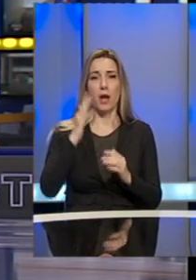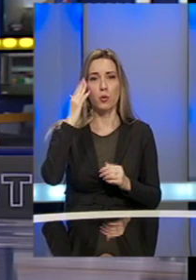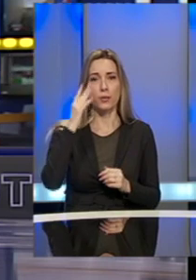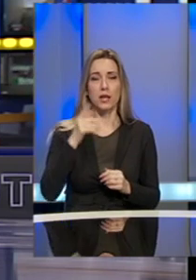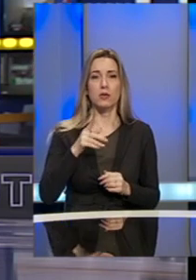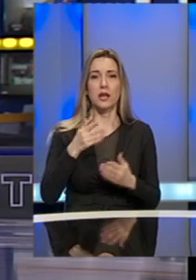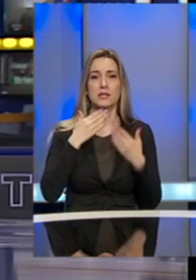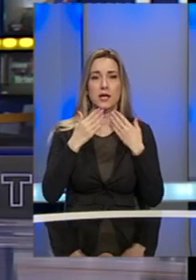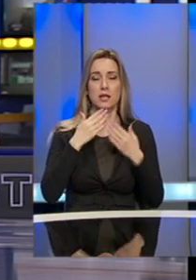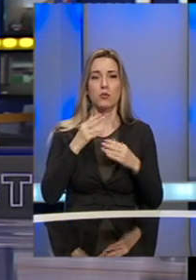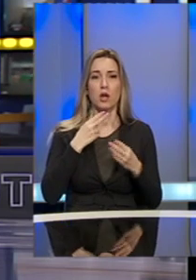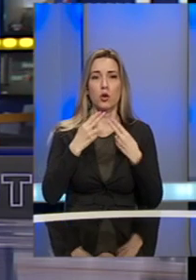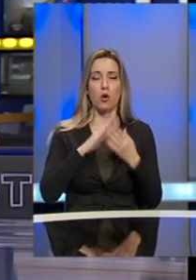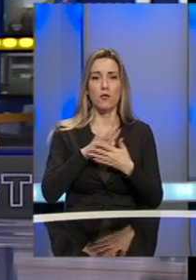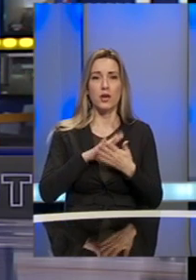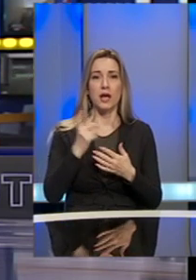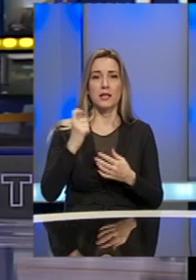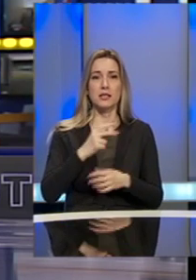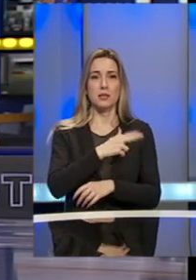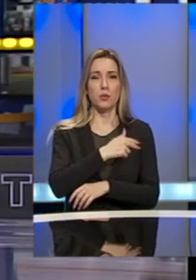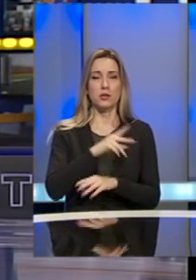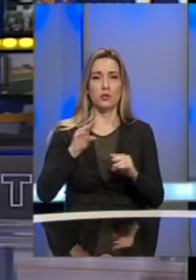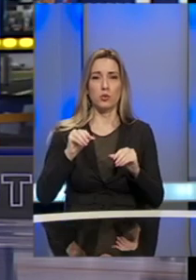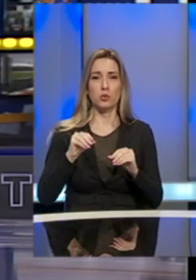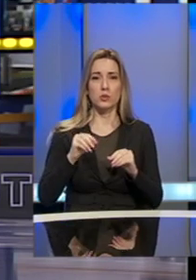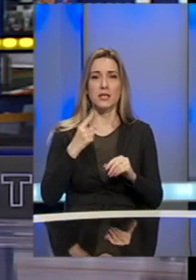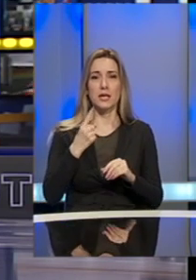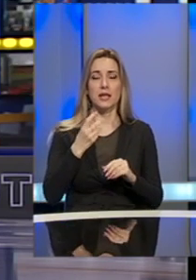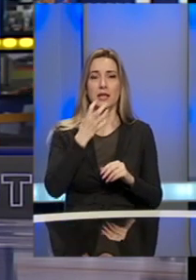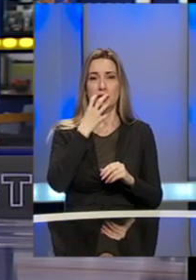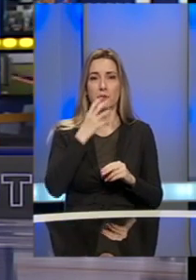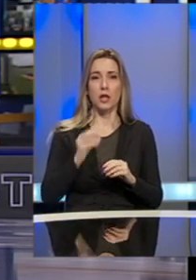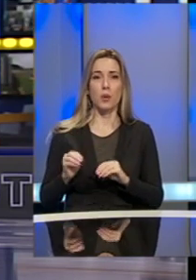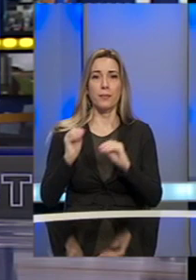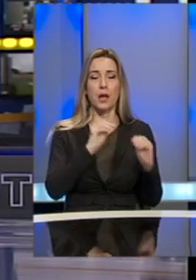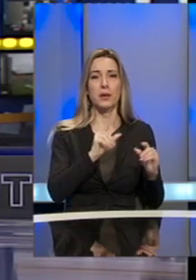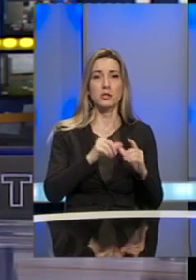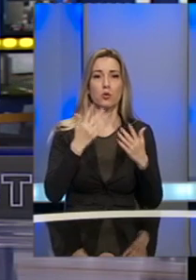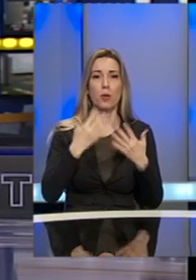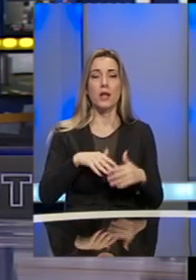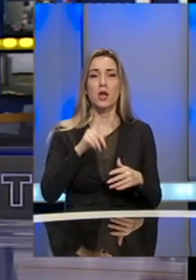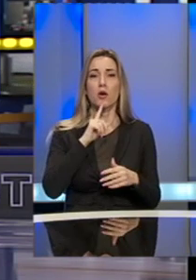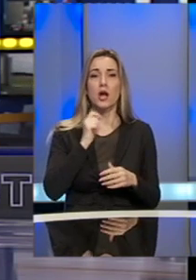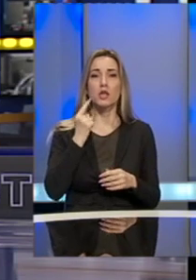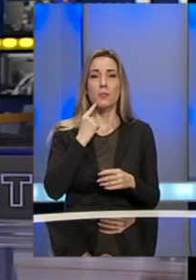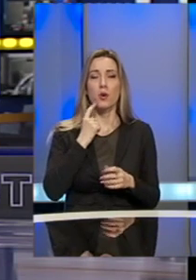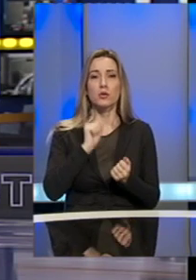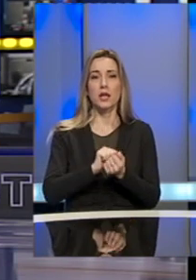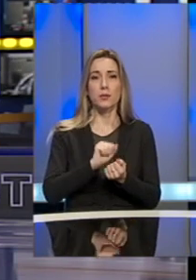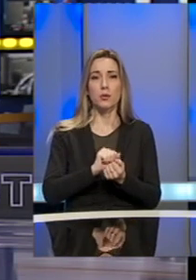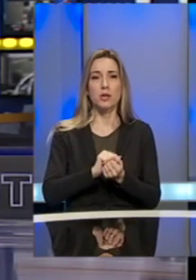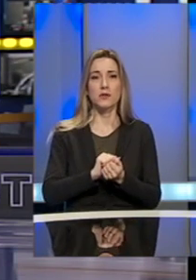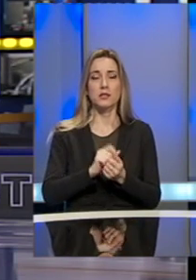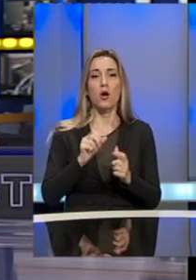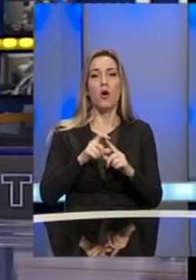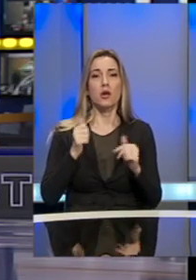Na sastanku je dogovoreno i da se iz kliničkog centra u Tuzli jedan respirator prebaci u kompaniju koja će ga pokušati proizvesti.